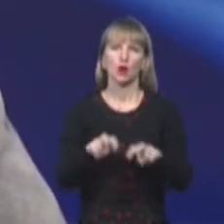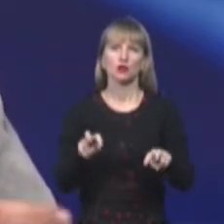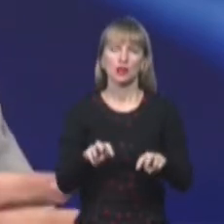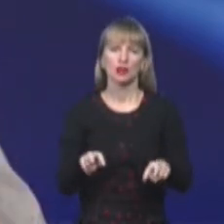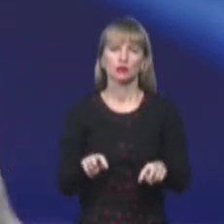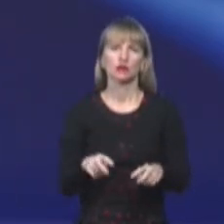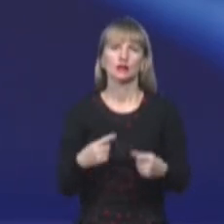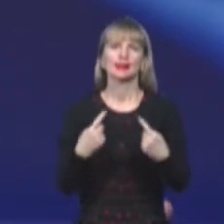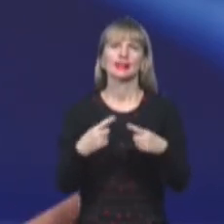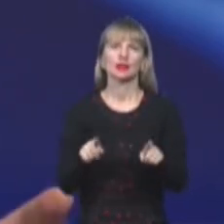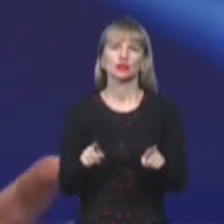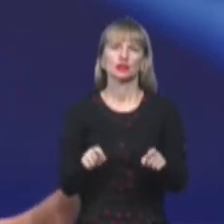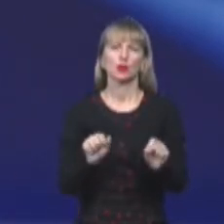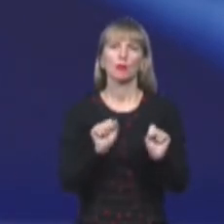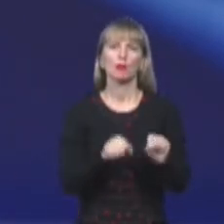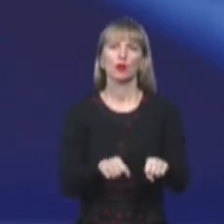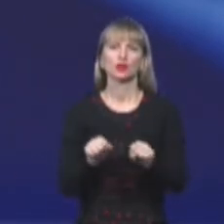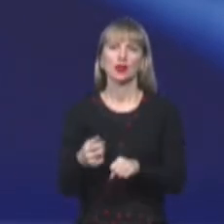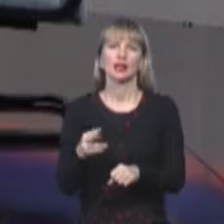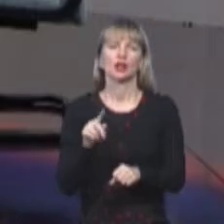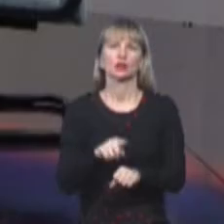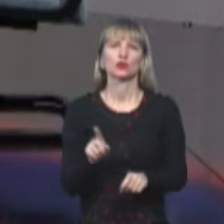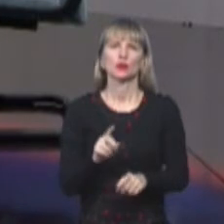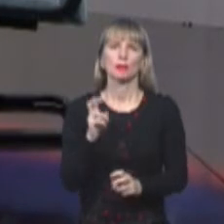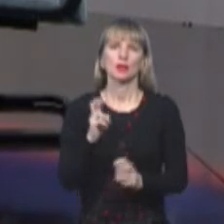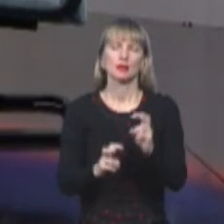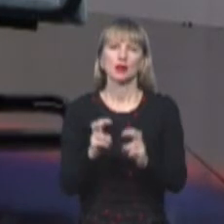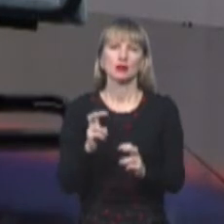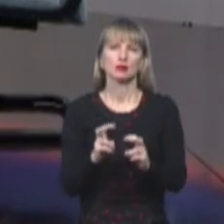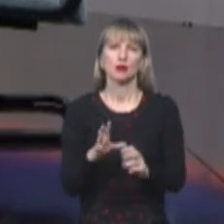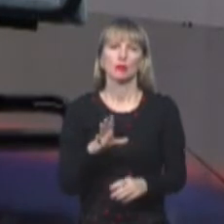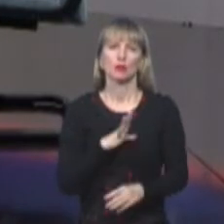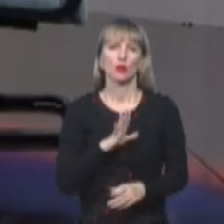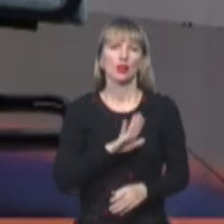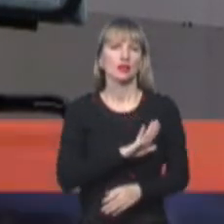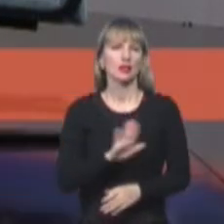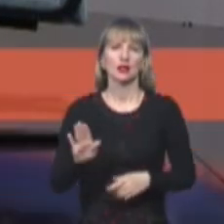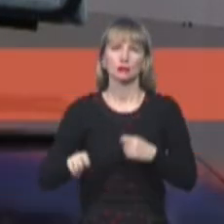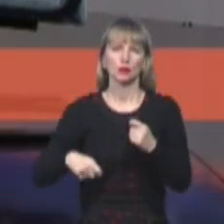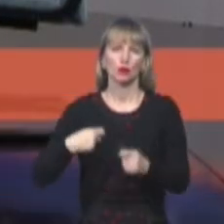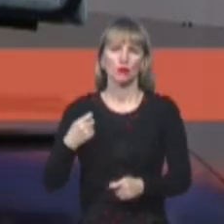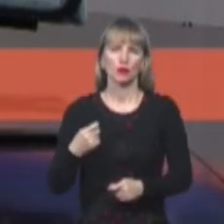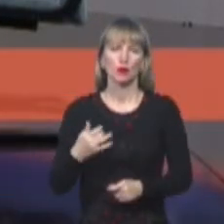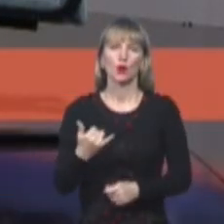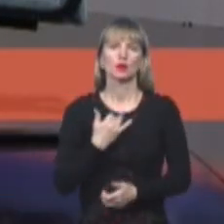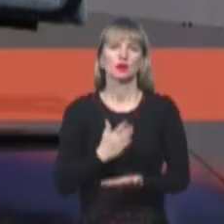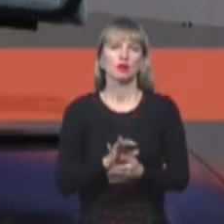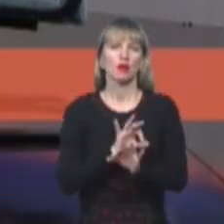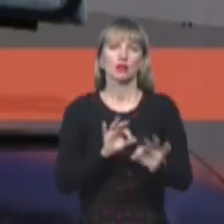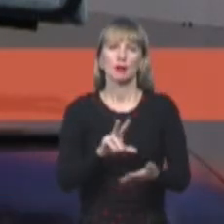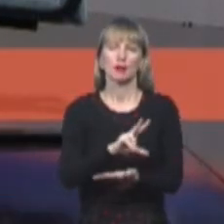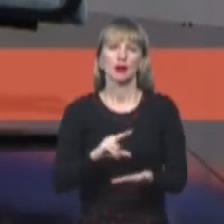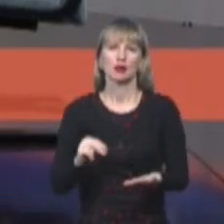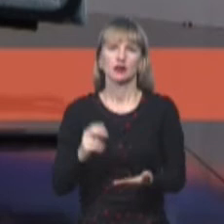розглядати інші якісь можливості для того, щоб підприємства були незбитковими. У нас є чудові